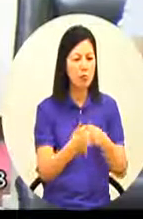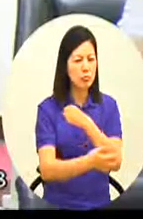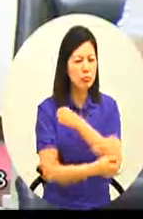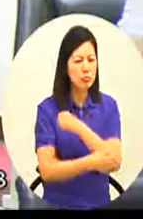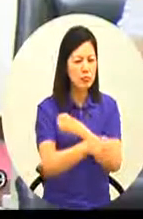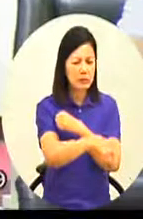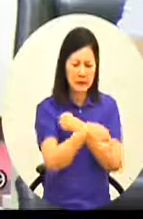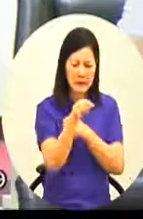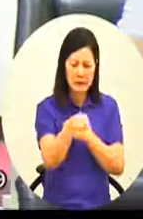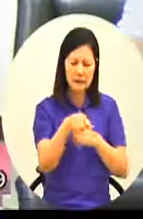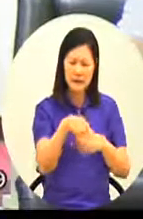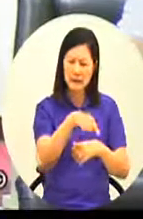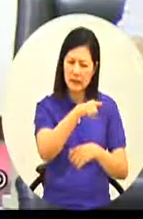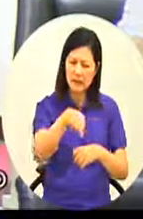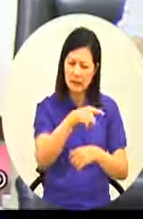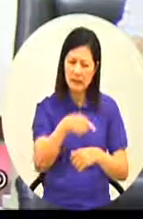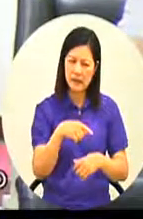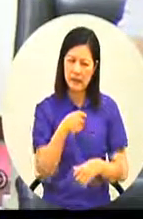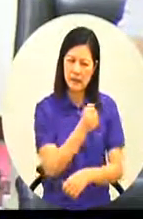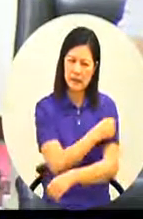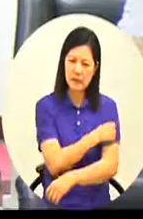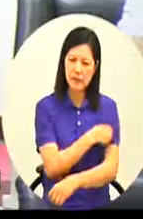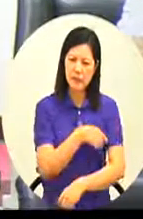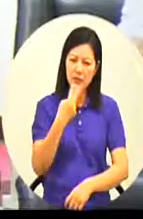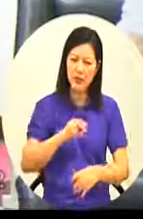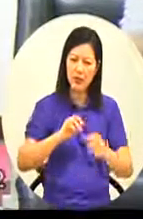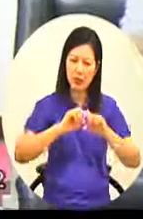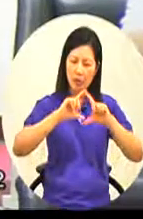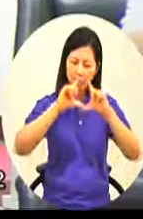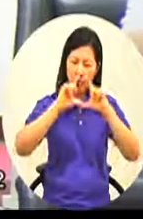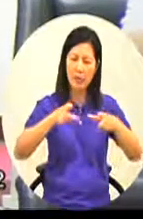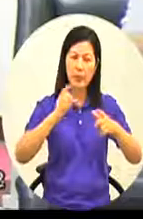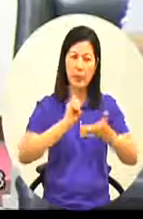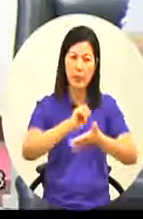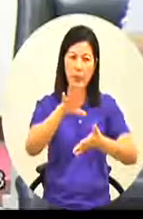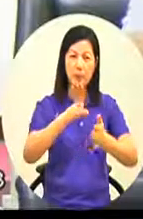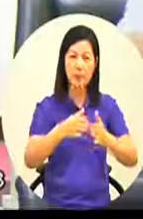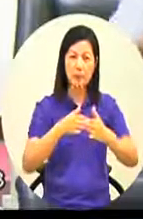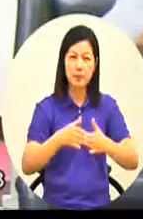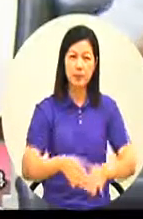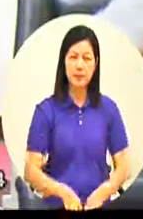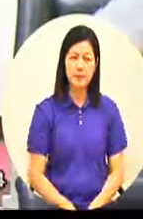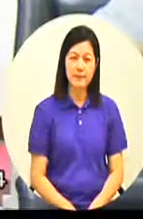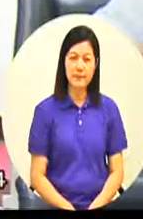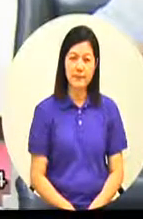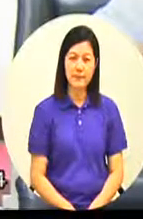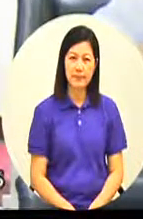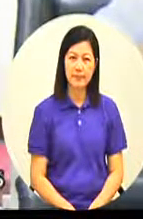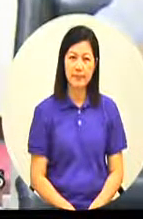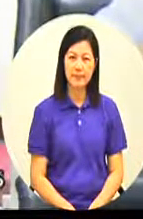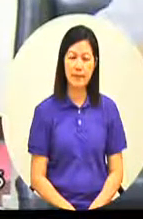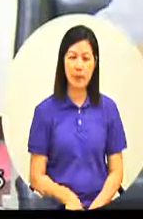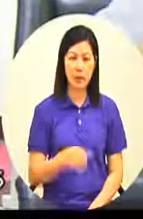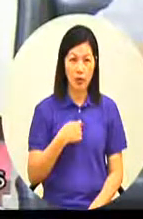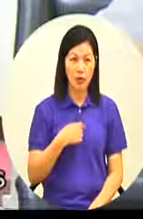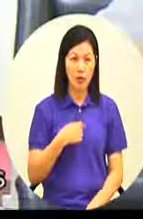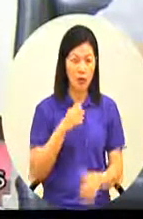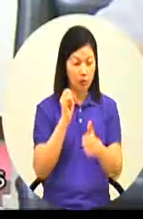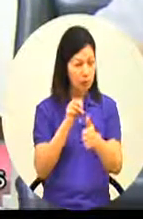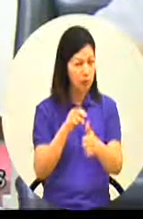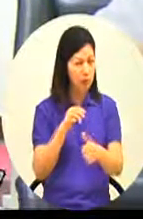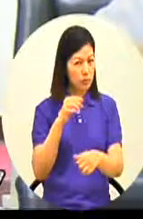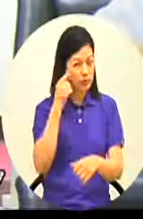的，伊足辛苦得爱个回报。哦，就是那个主委，这个我提供的这看法，